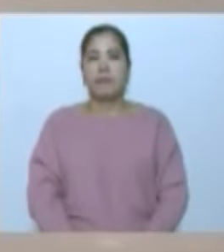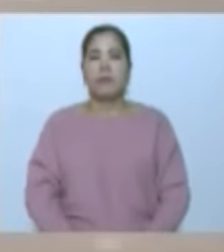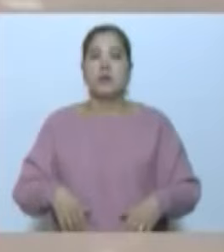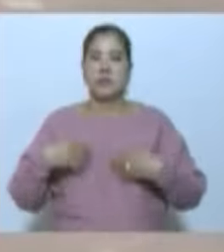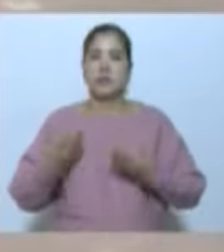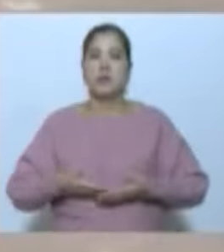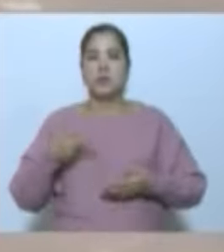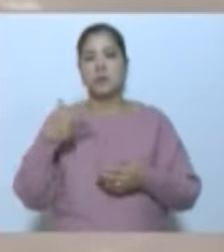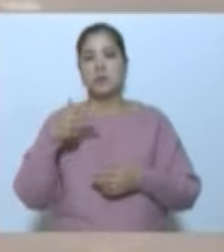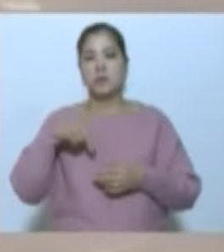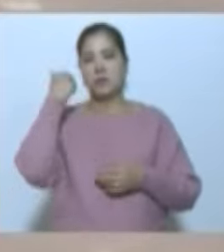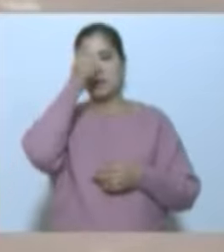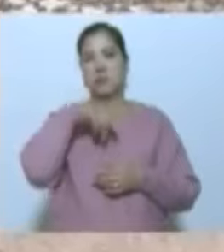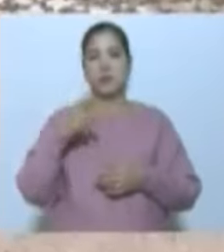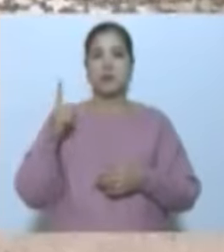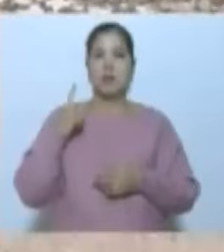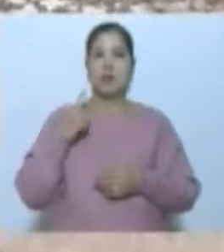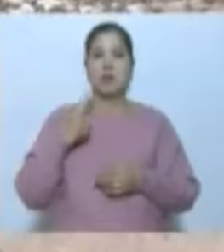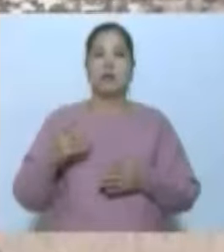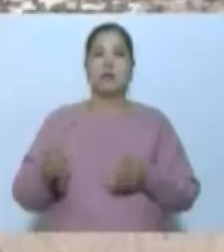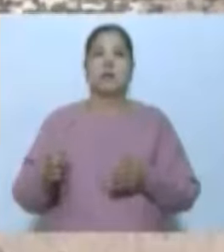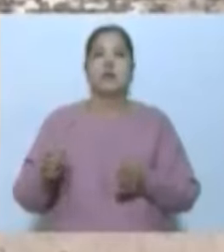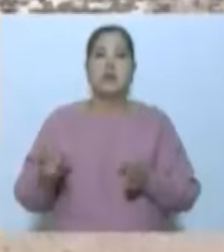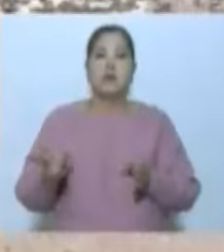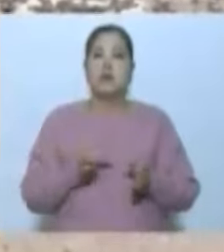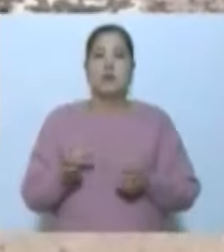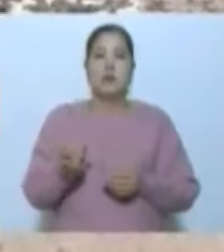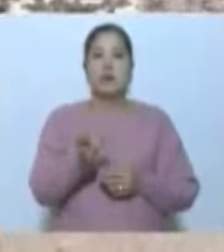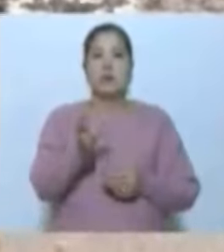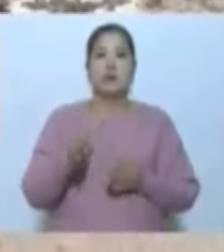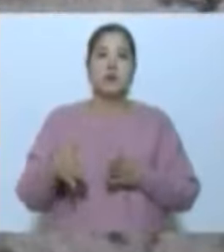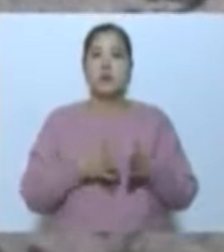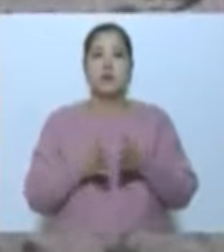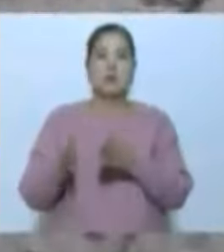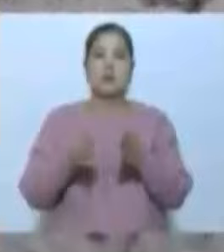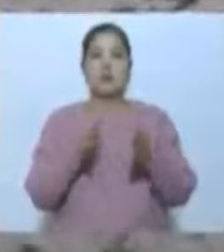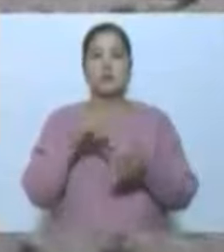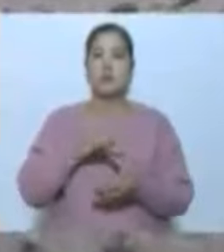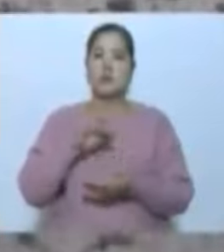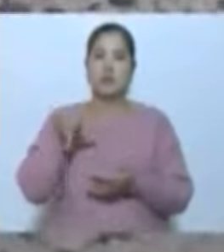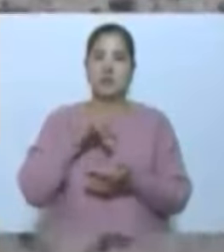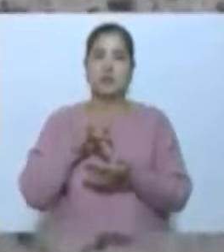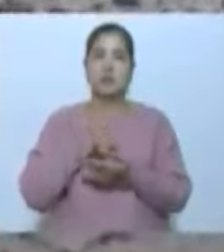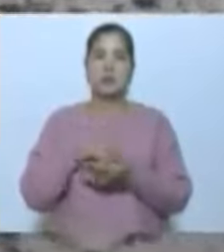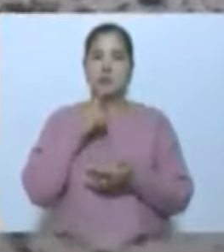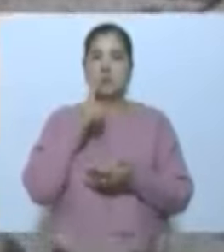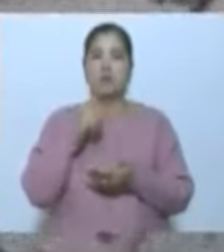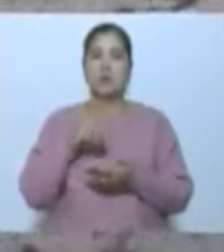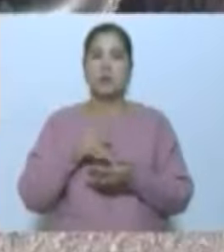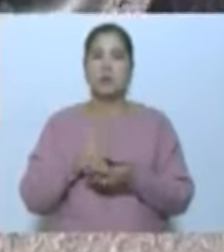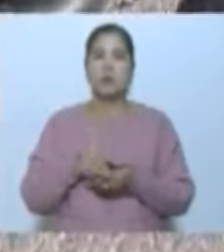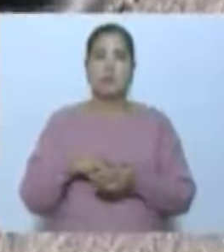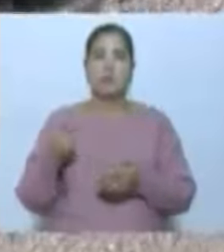Жители 30 лет ждали, когда в их селе появится дорога, связывающая их с областным и районным центром. Но радость длилась недолго. Асфальтированное